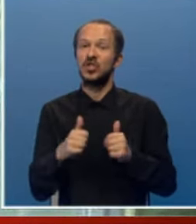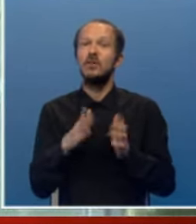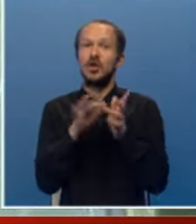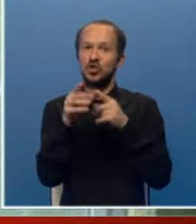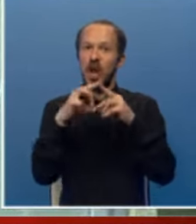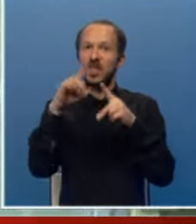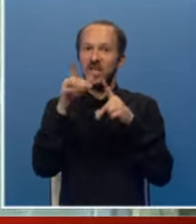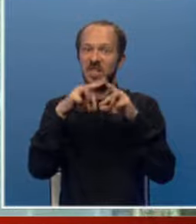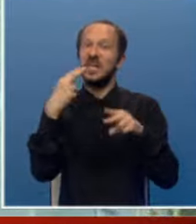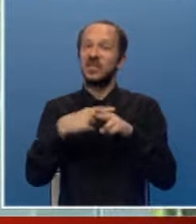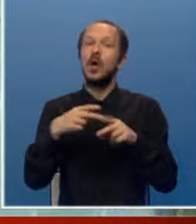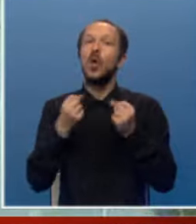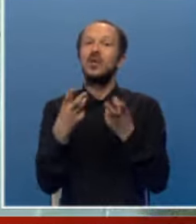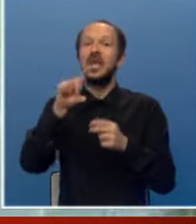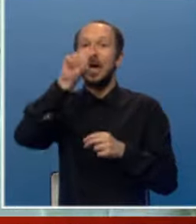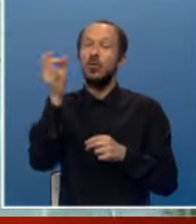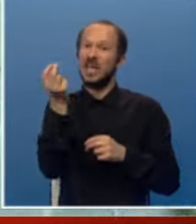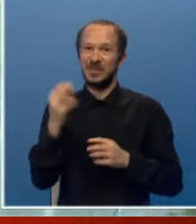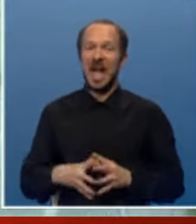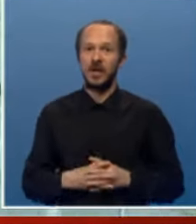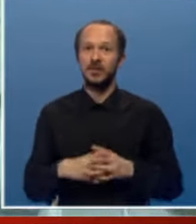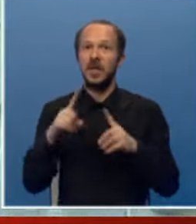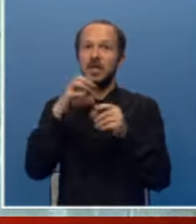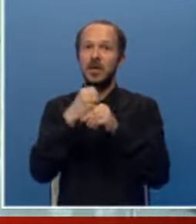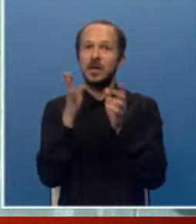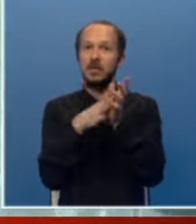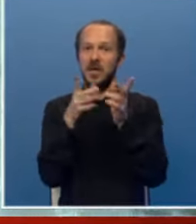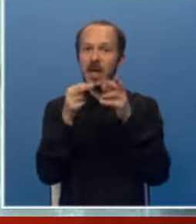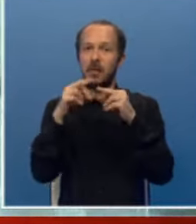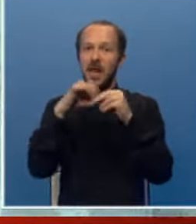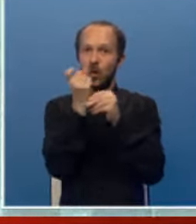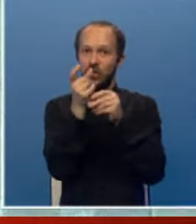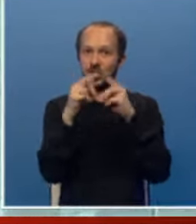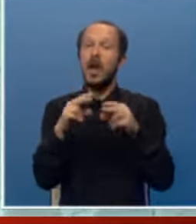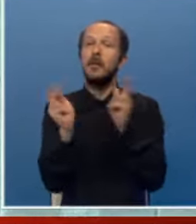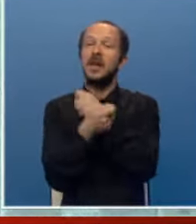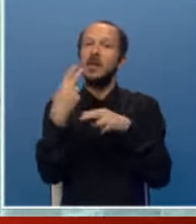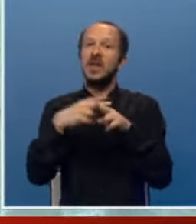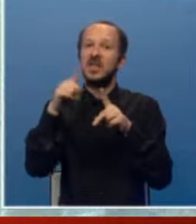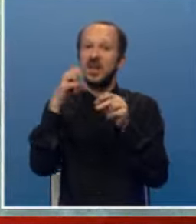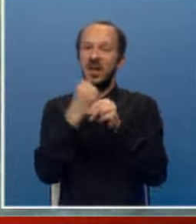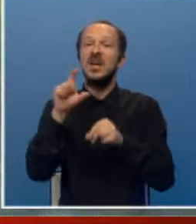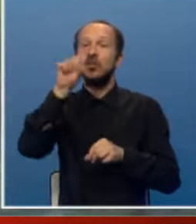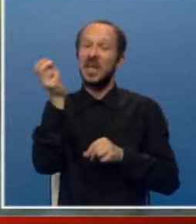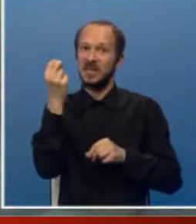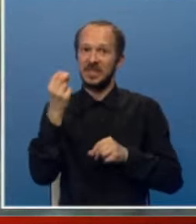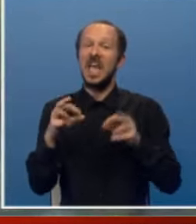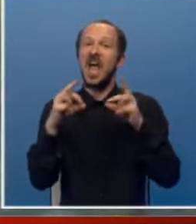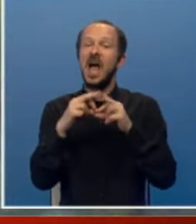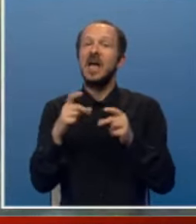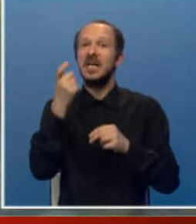maršala Tita zvati ulica Republika Srpska. Trg Mihajla Bjelakovića preimenovan je u Trg Republike Srpske,